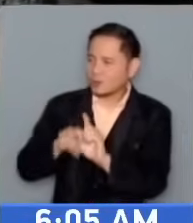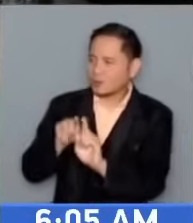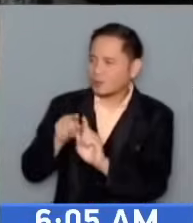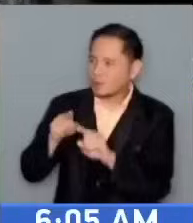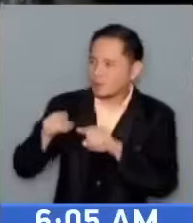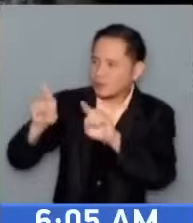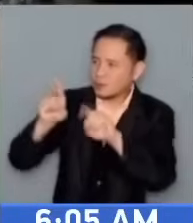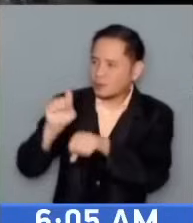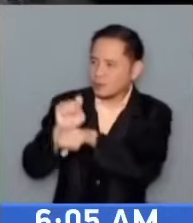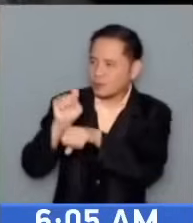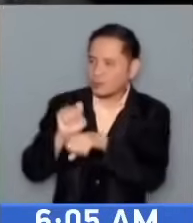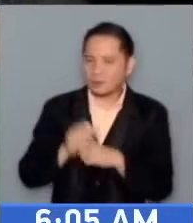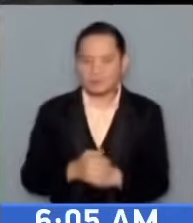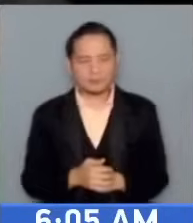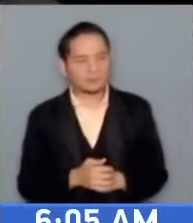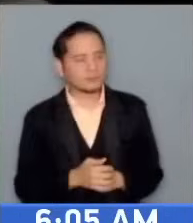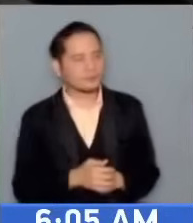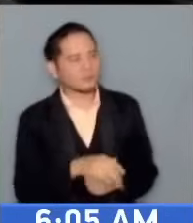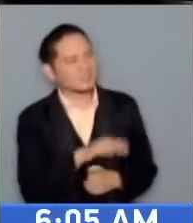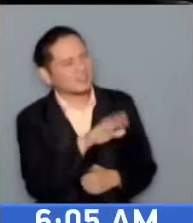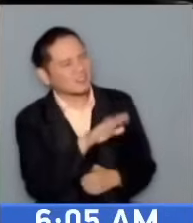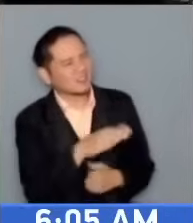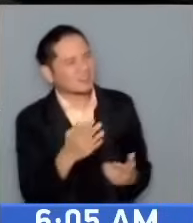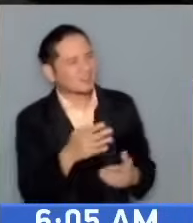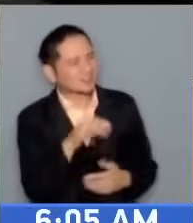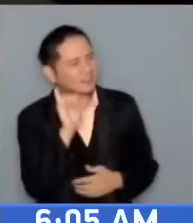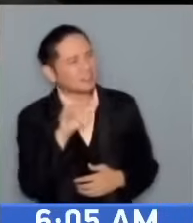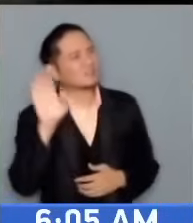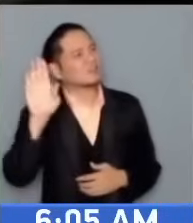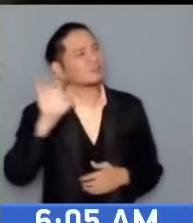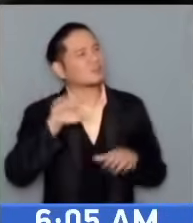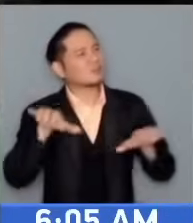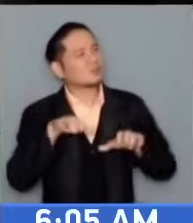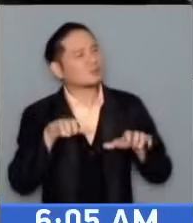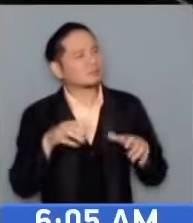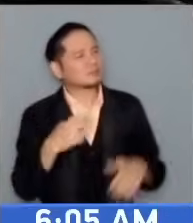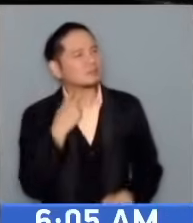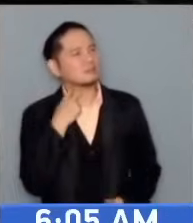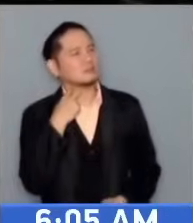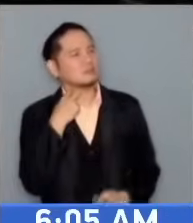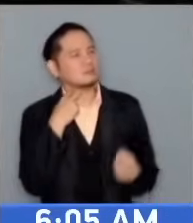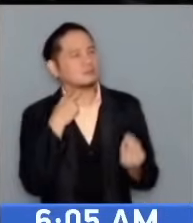tayong magagawa kasi yun ang gusto nila eh. Para mabago naman.